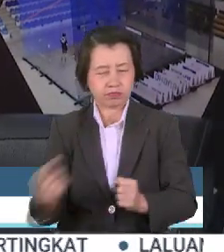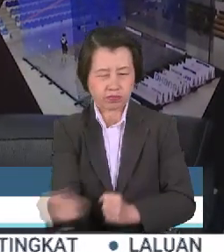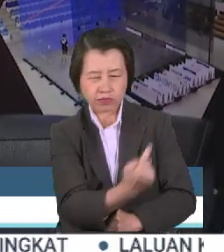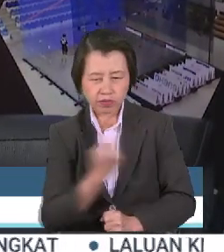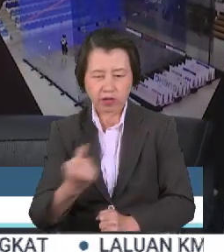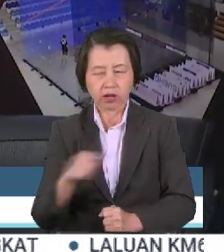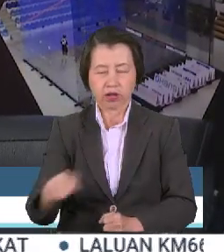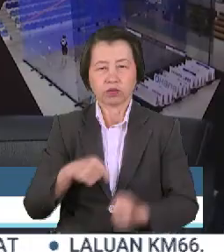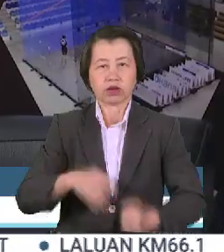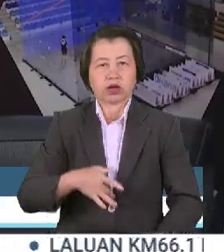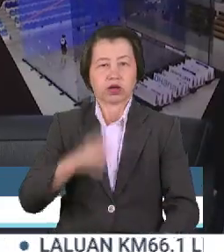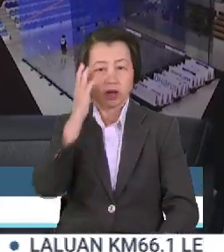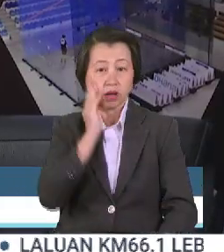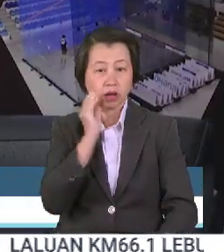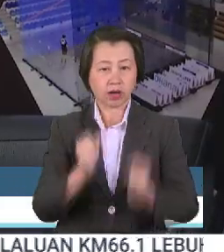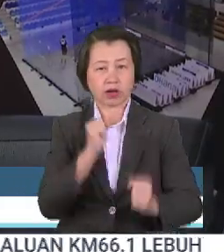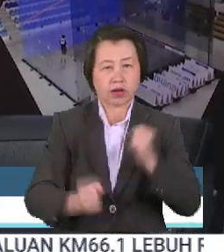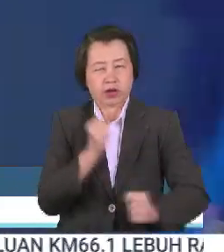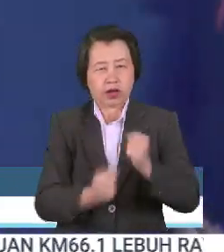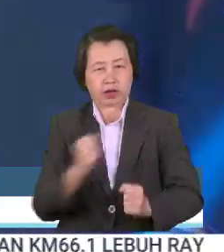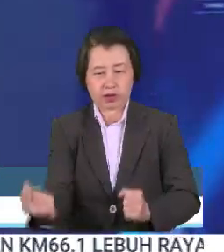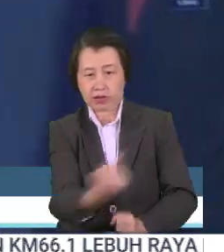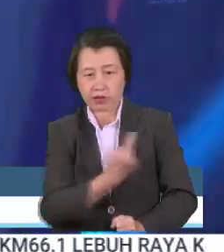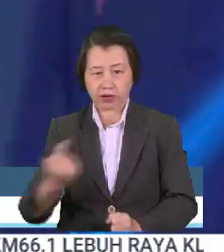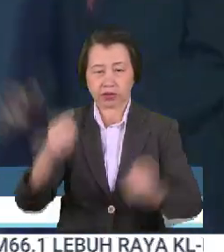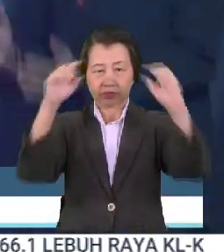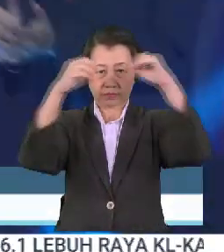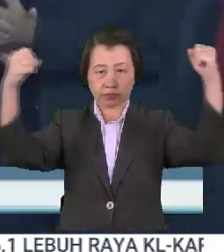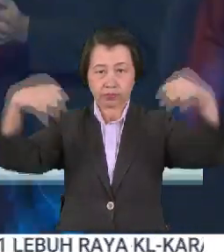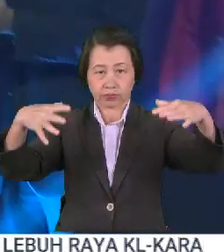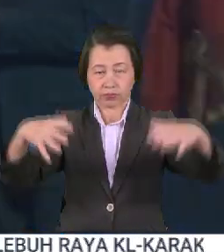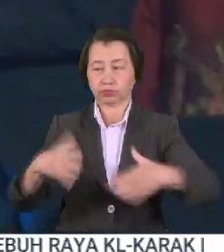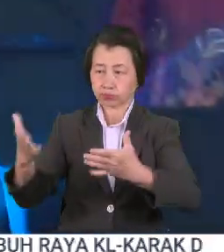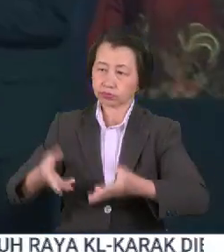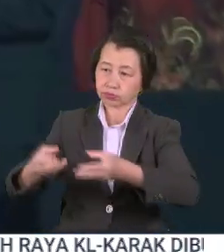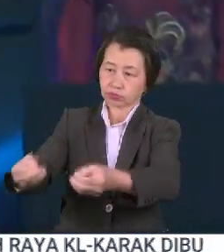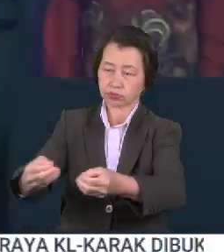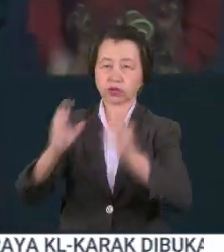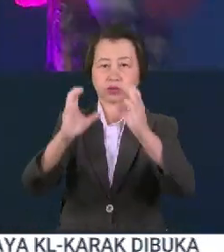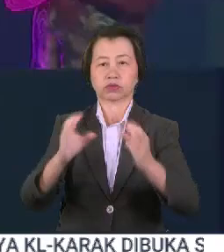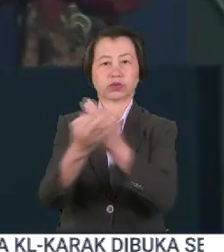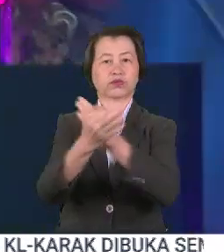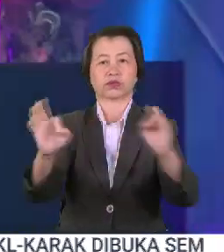yang anda boleh rasai jika anda lari track stadium. Turut